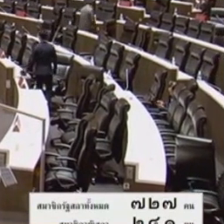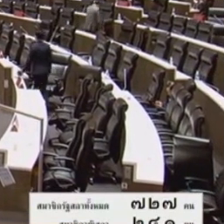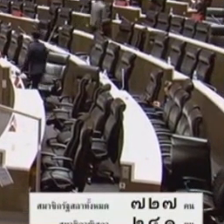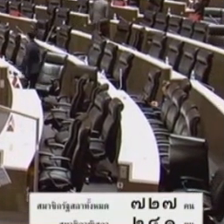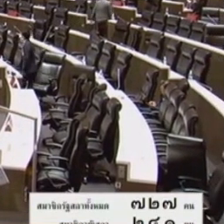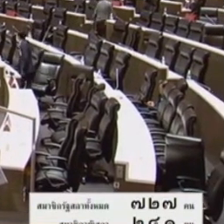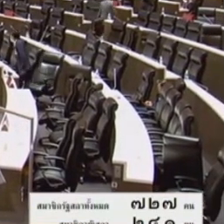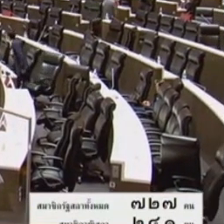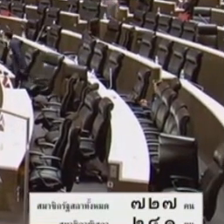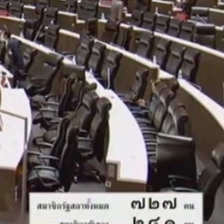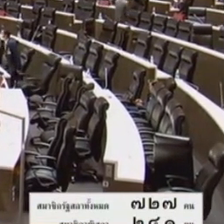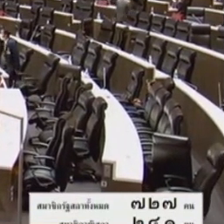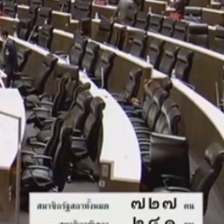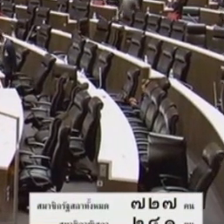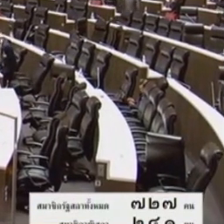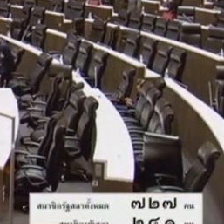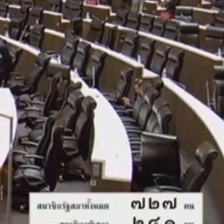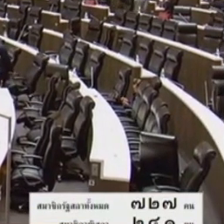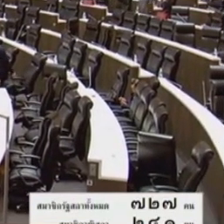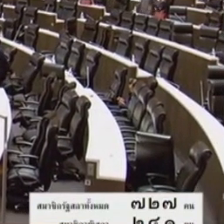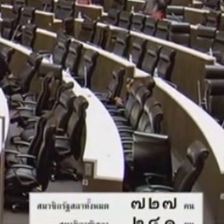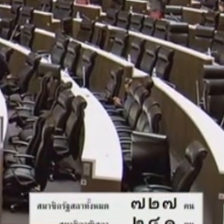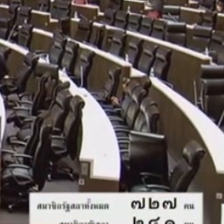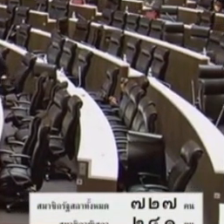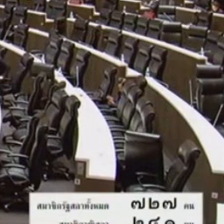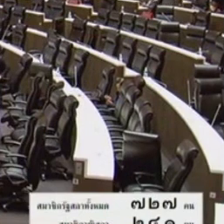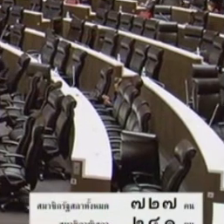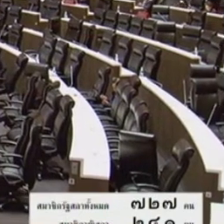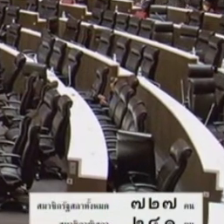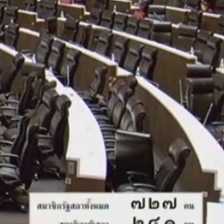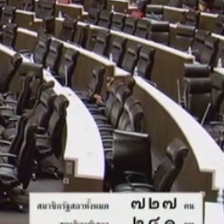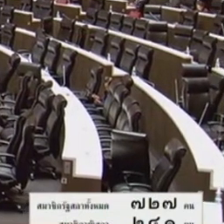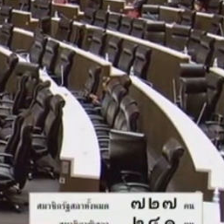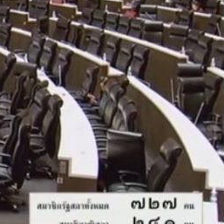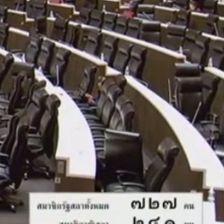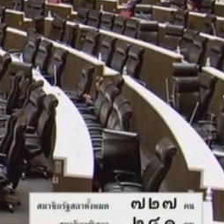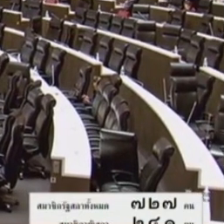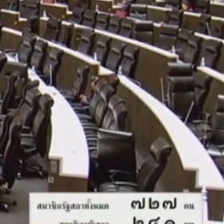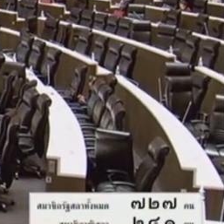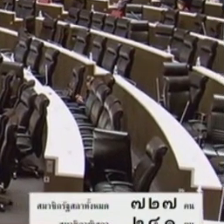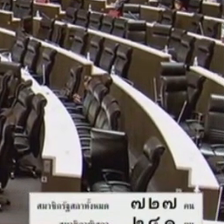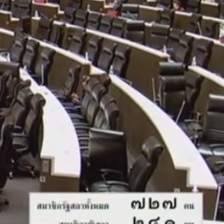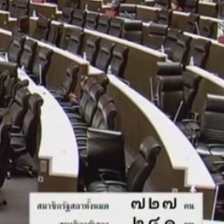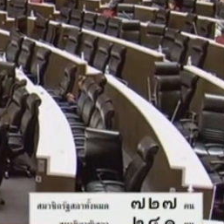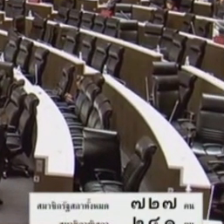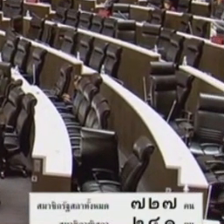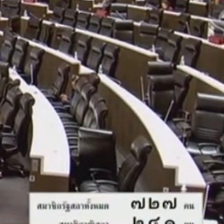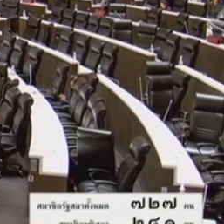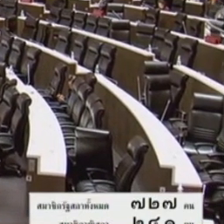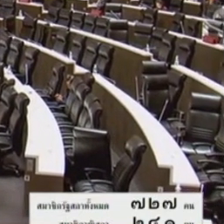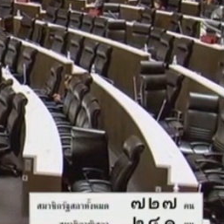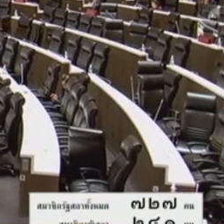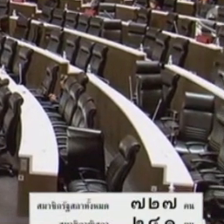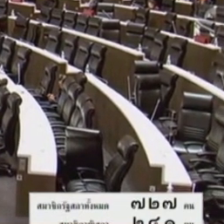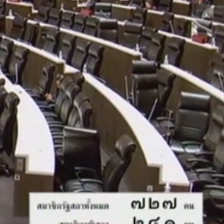รวบรวมนะคะรวบรวมคะแนนตรวจนับคะแนนกันจากทางคณะกรรมการก็รวดเร็วขึ้นนะคะเนื่องจากว่า